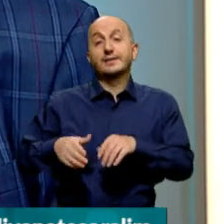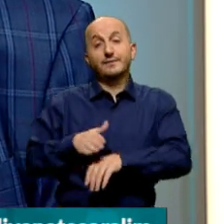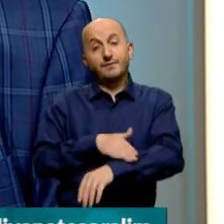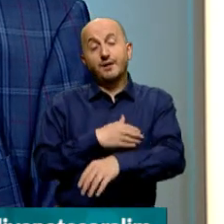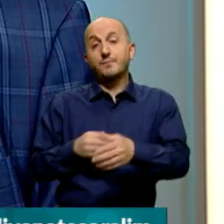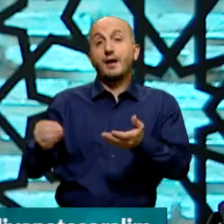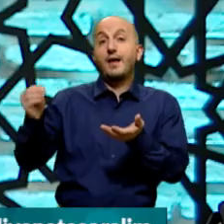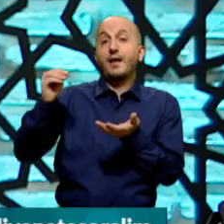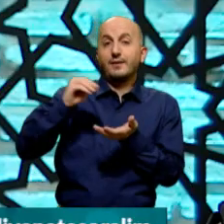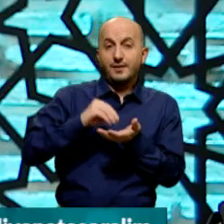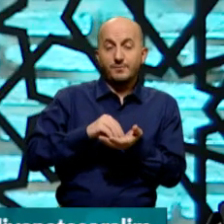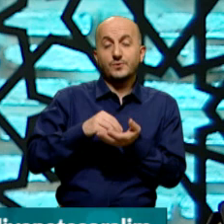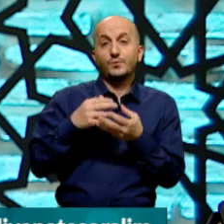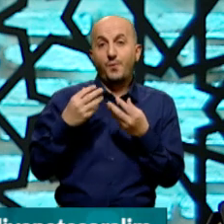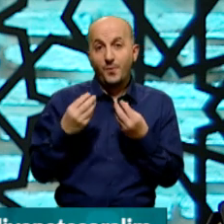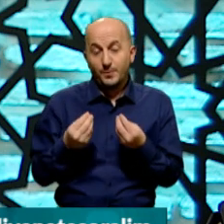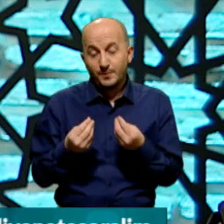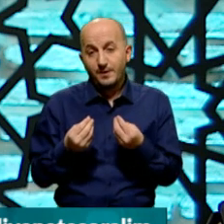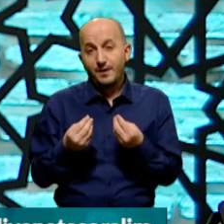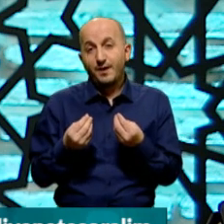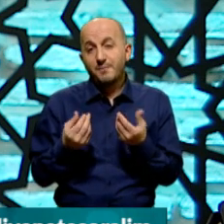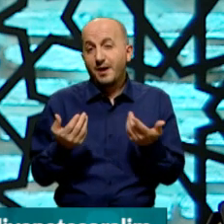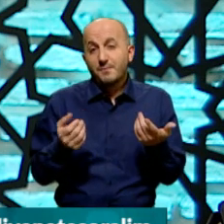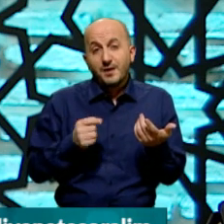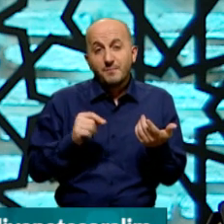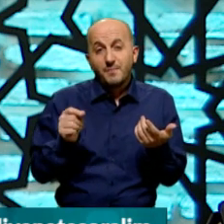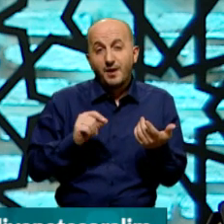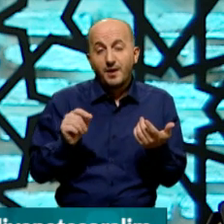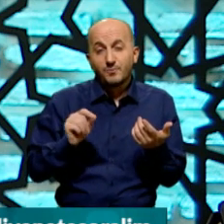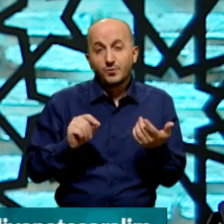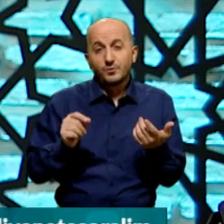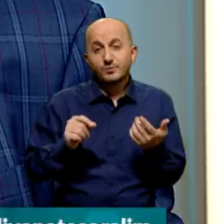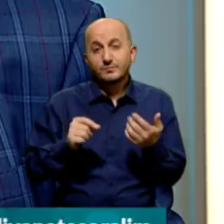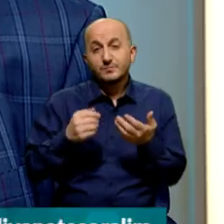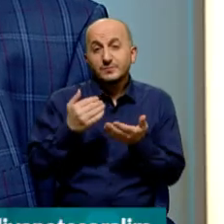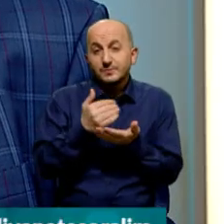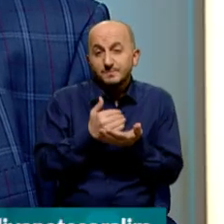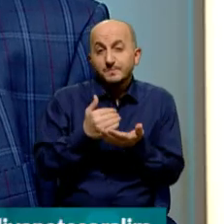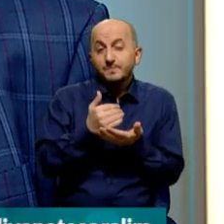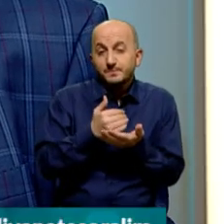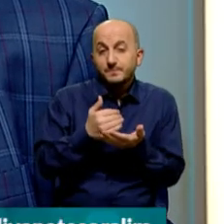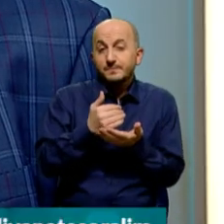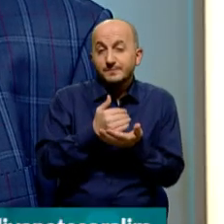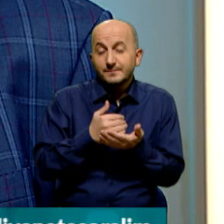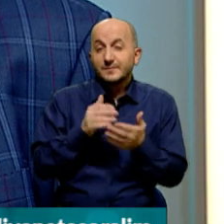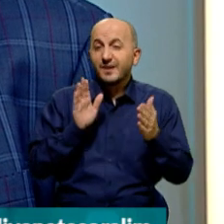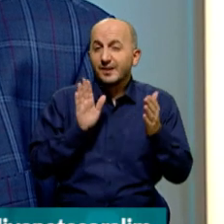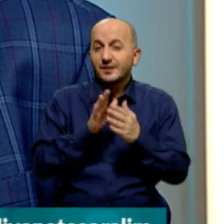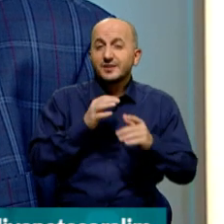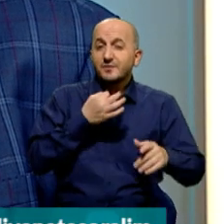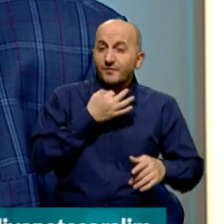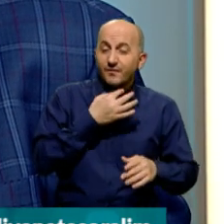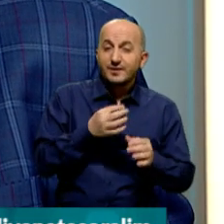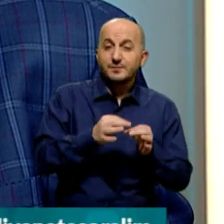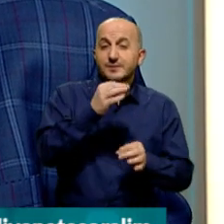Bundan da çok büyük sevap kazanır. Ama ola ki bir memur tasarruflarla devam ediyor ise karşısına da bir ihtiyaç sahibi